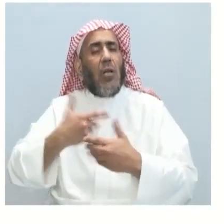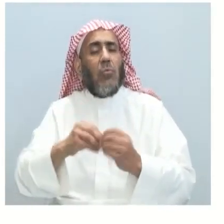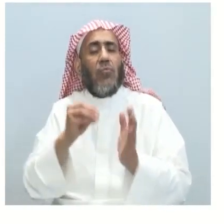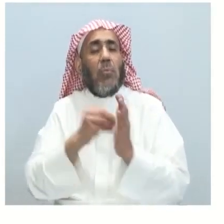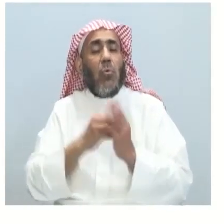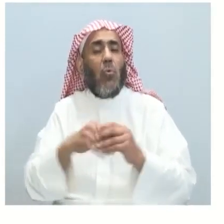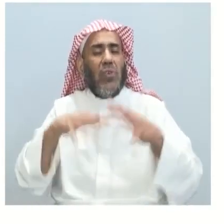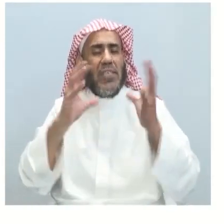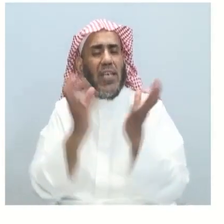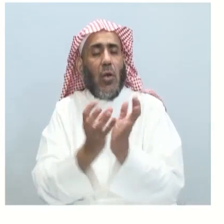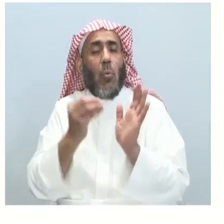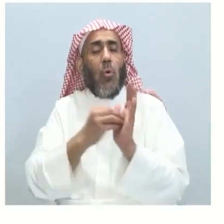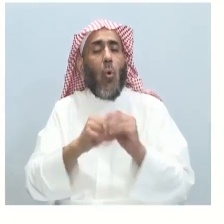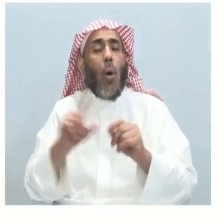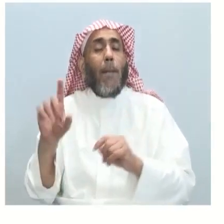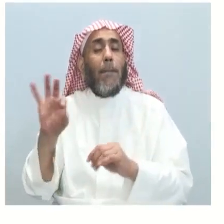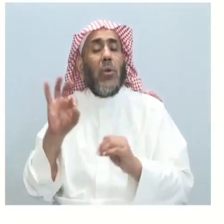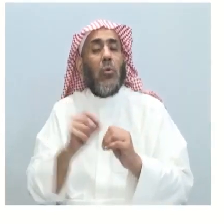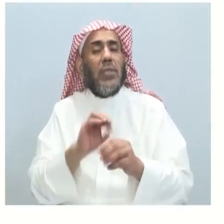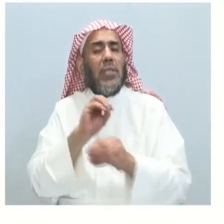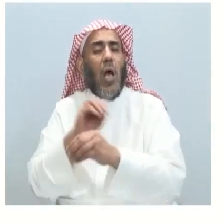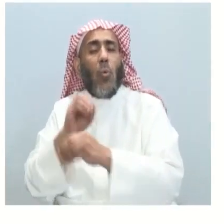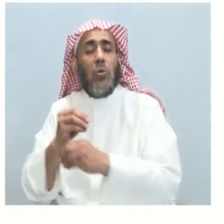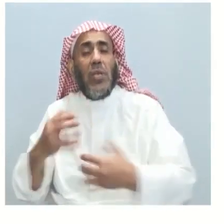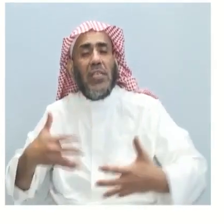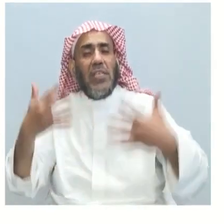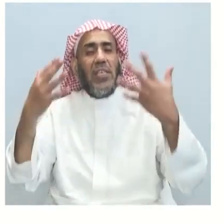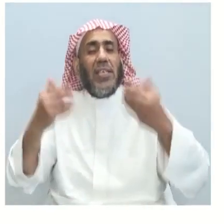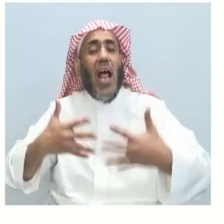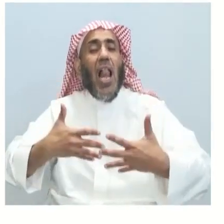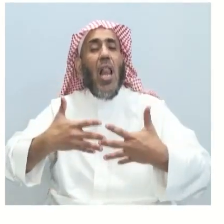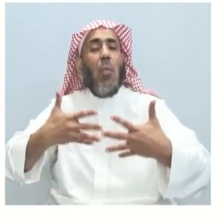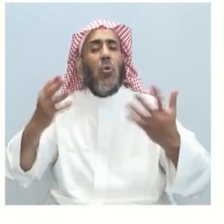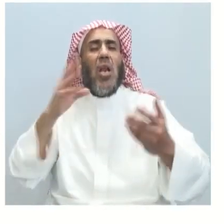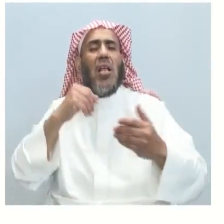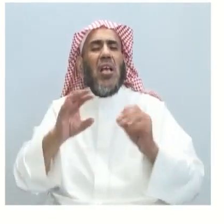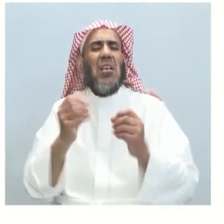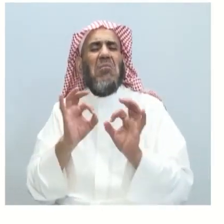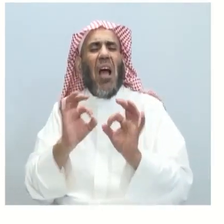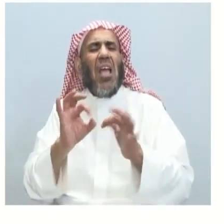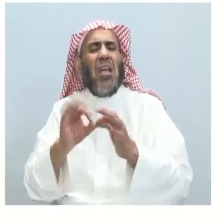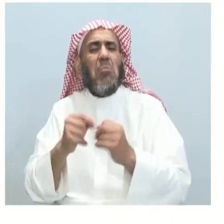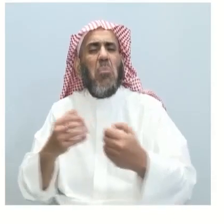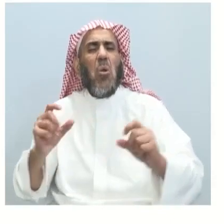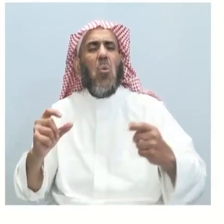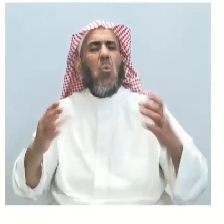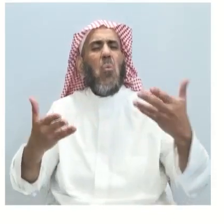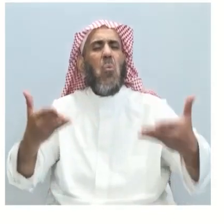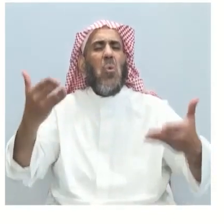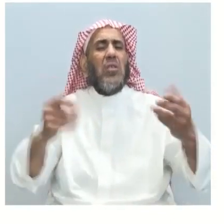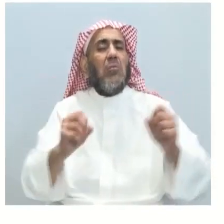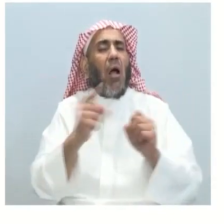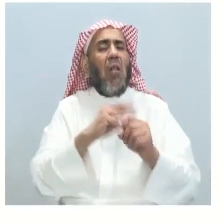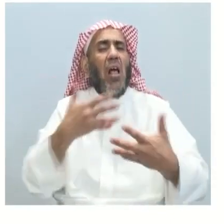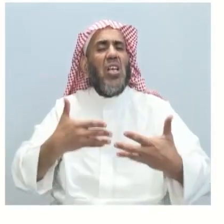الموضوعات وفي الشكل وفي المضمون ومنه دعوتهم الى الشعر المرسل ان الشعر لا يتقيد لا لا بوزن ولا بقافيه ويكون